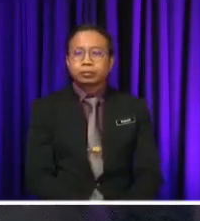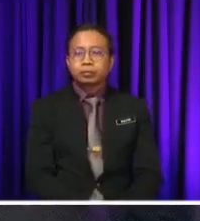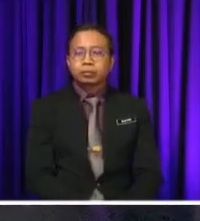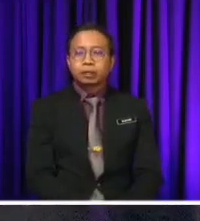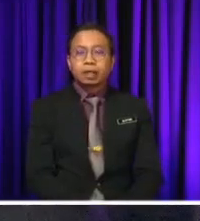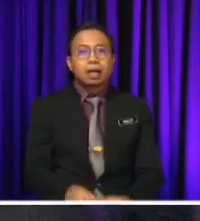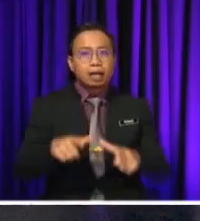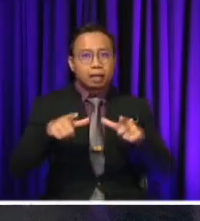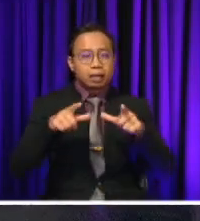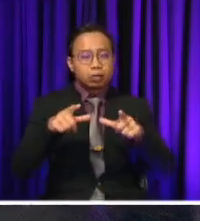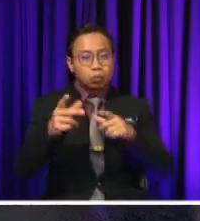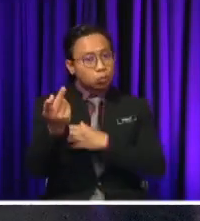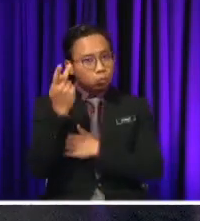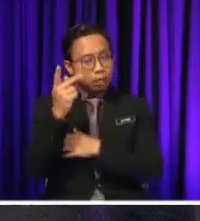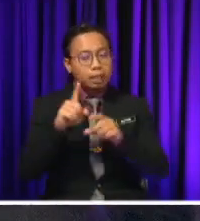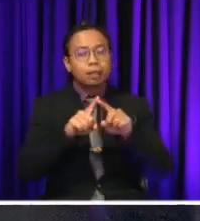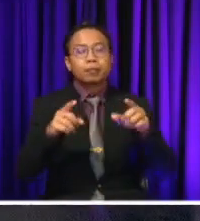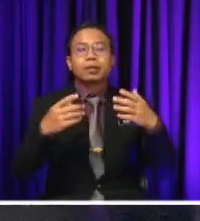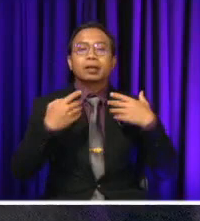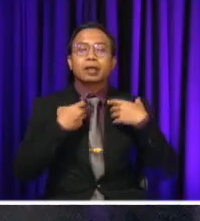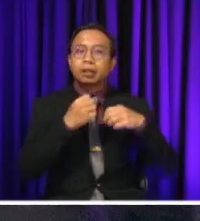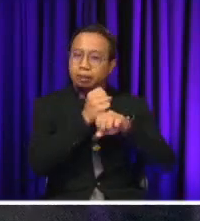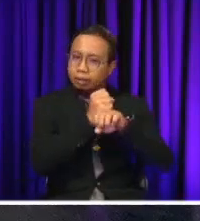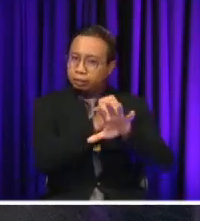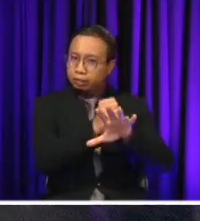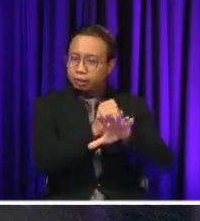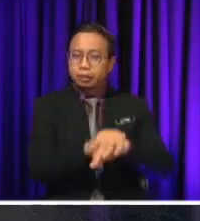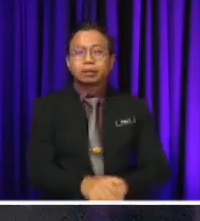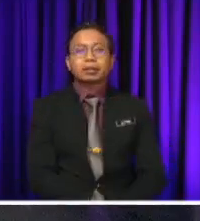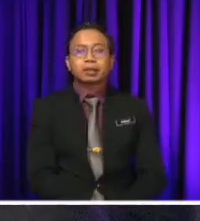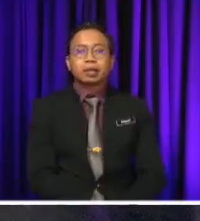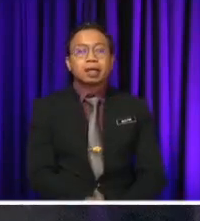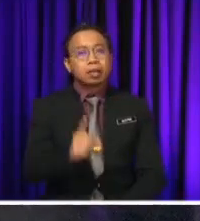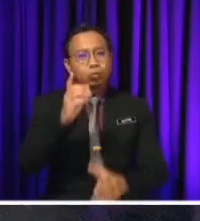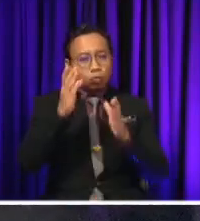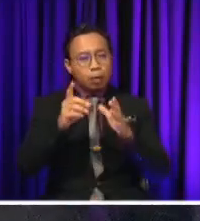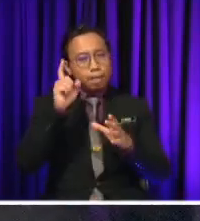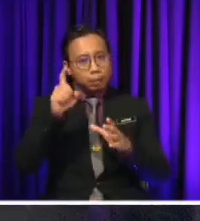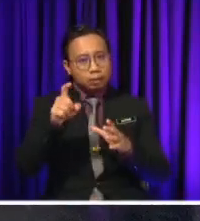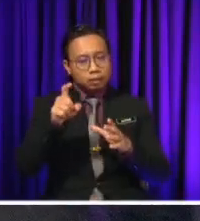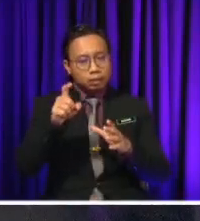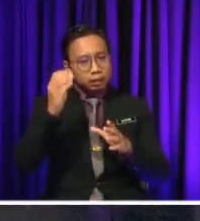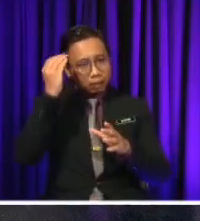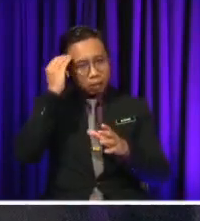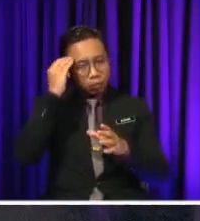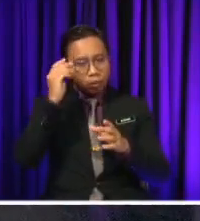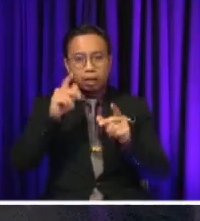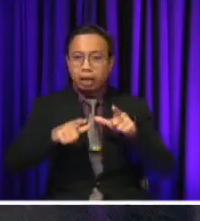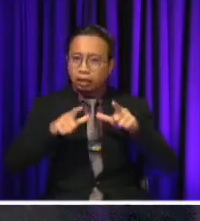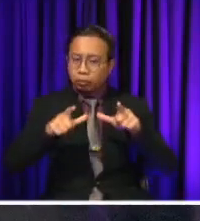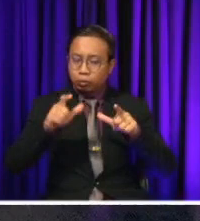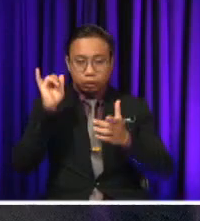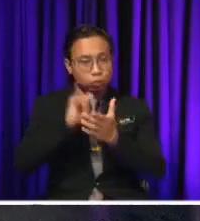tapi dia ada kesan sampingan jadi seseorang itu perlu pastikan kayu nenek gunakan selamat ke atas dirinya